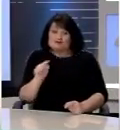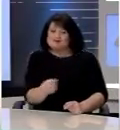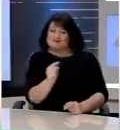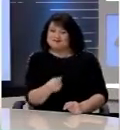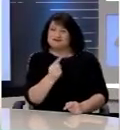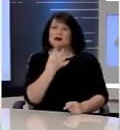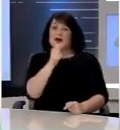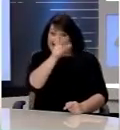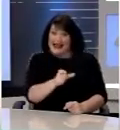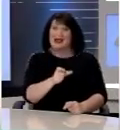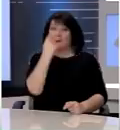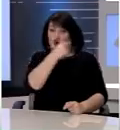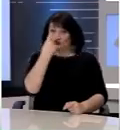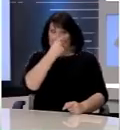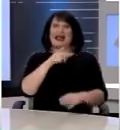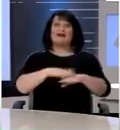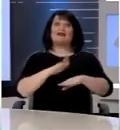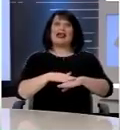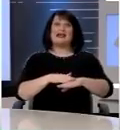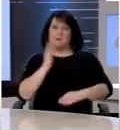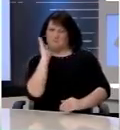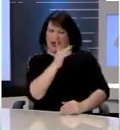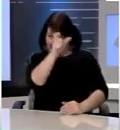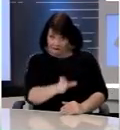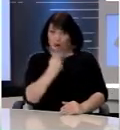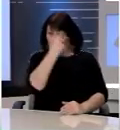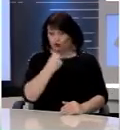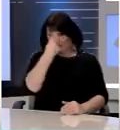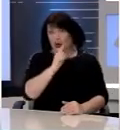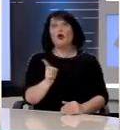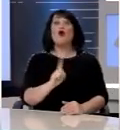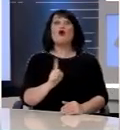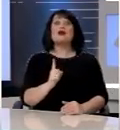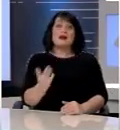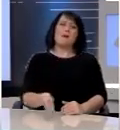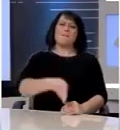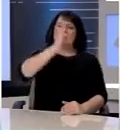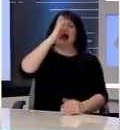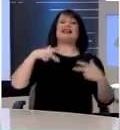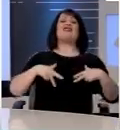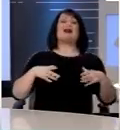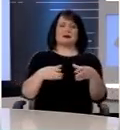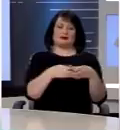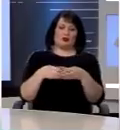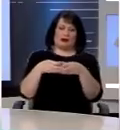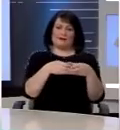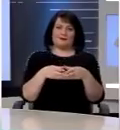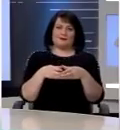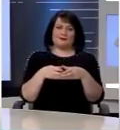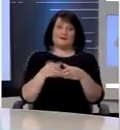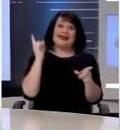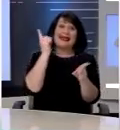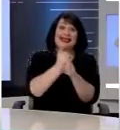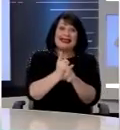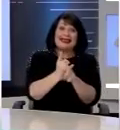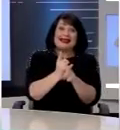καμένος. Δεν θέλετε να χτυπήσετε τον καμένο. Θέλετε να χτυπήσετε την κυβέρνηση. Και κυρίως αυτοί